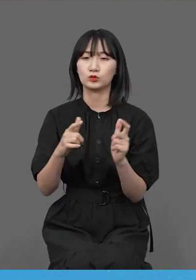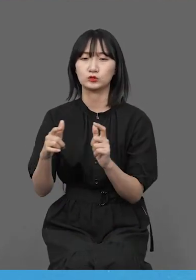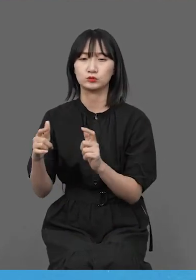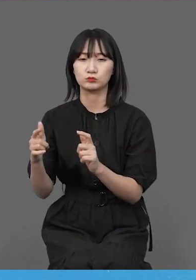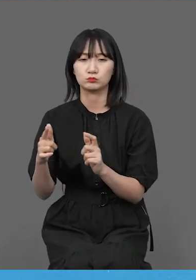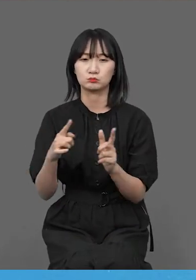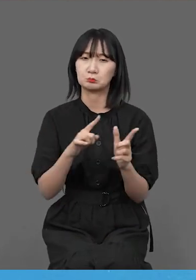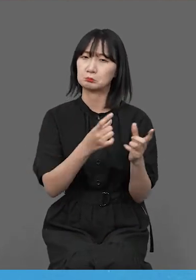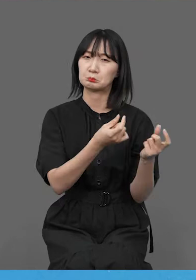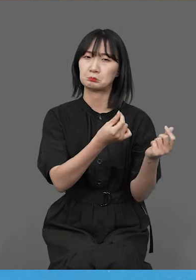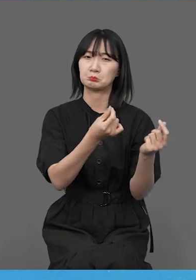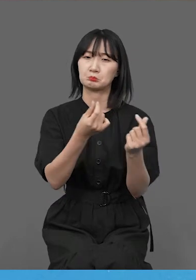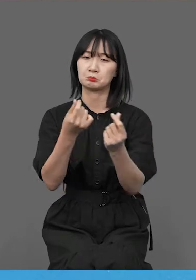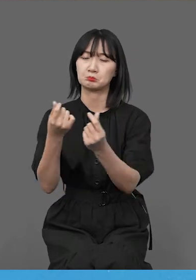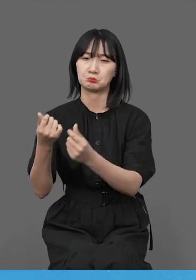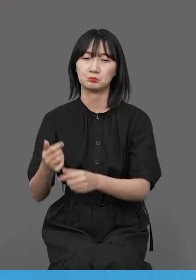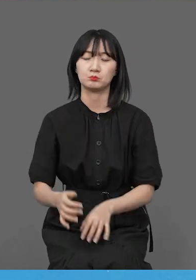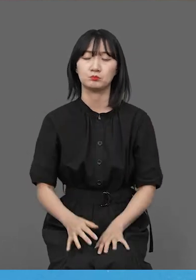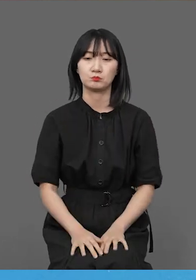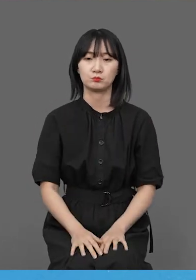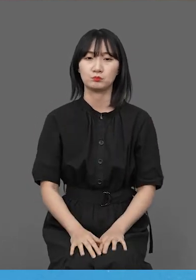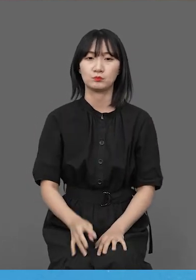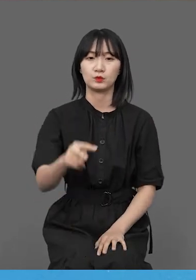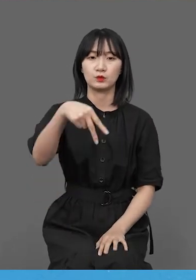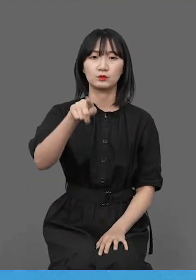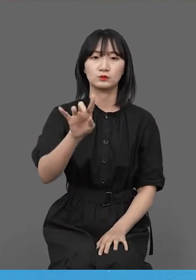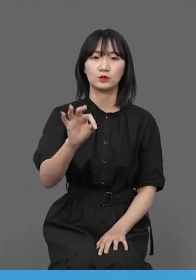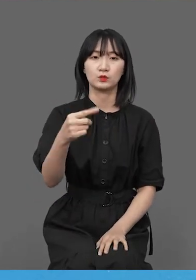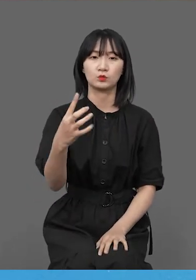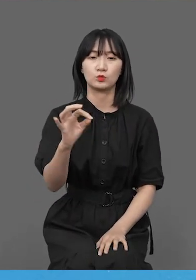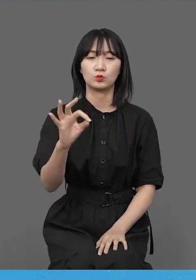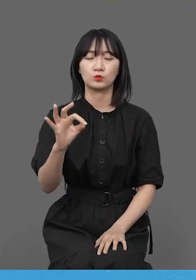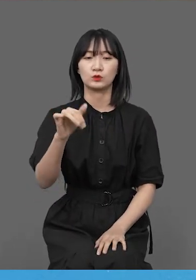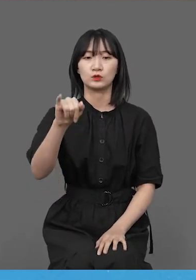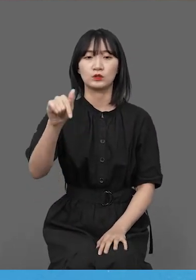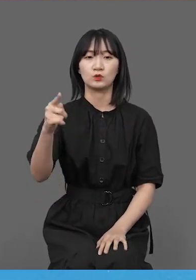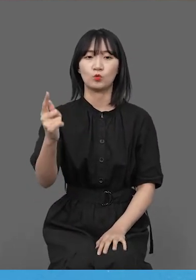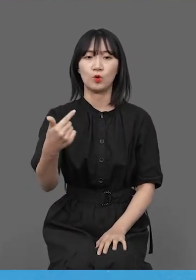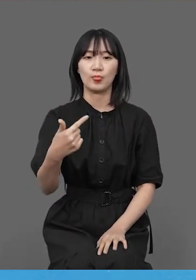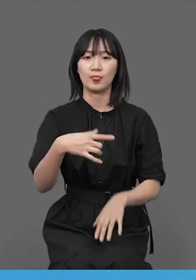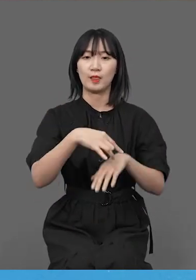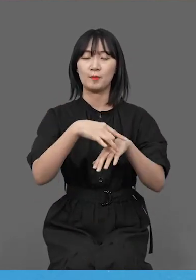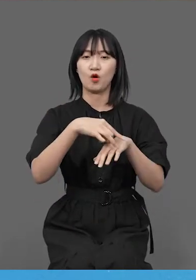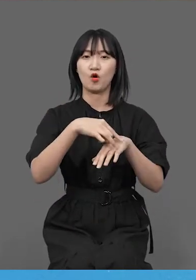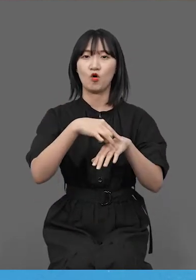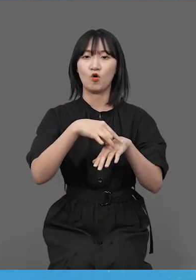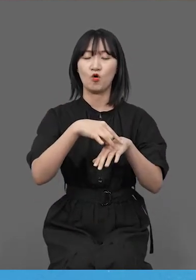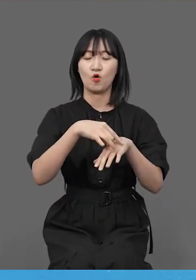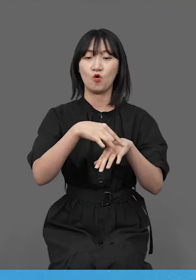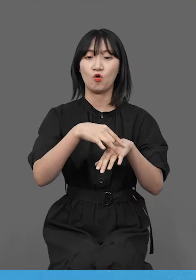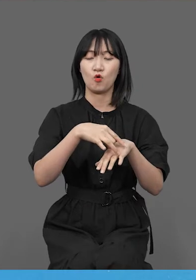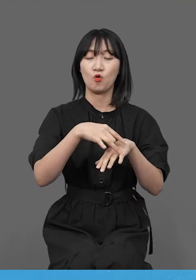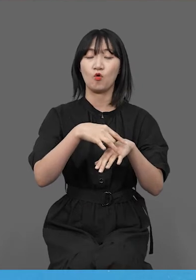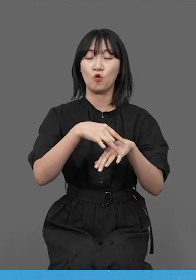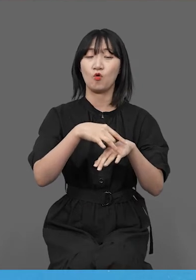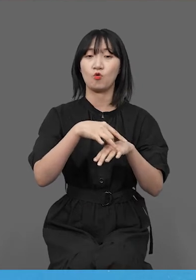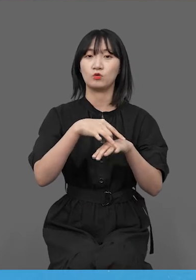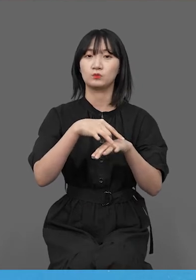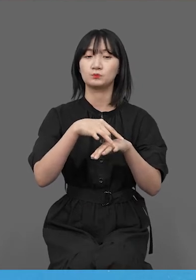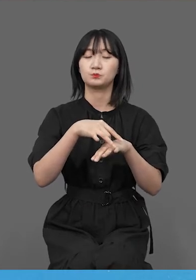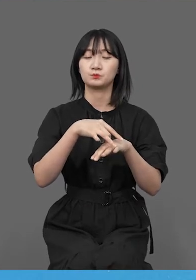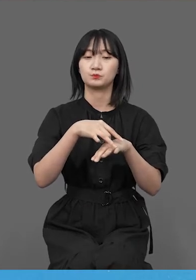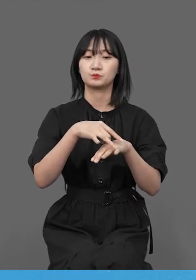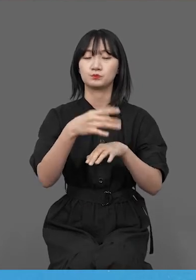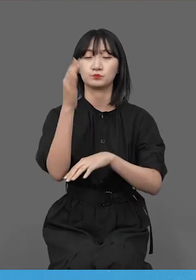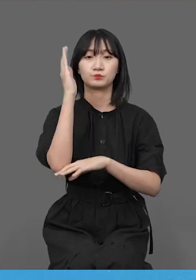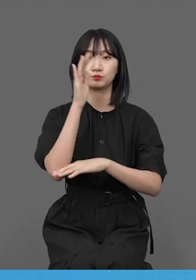비슷하다. 이렇게 하면서 상동기관 중에 한 예로 저 골격학적 구조를 얘기를